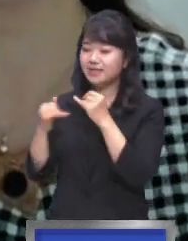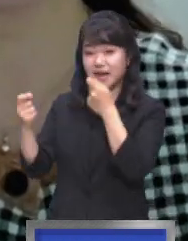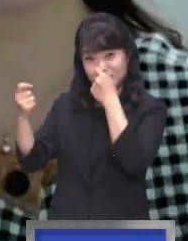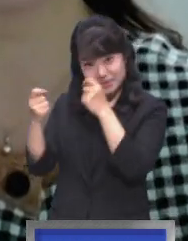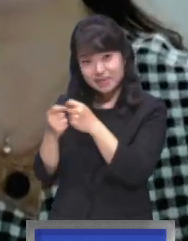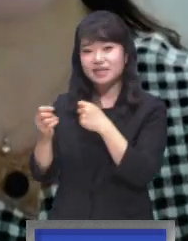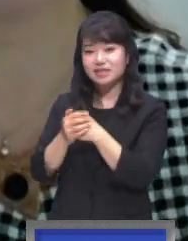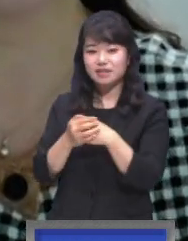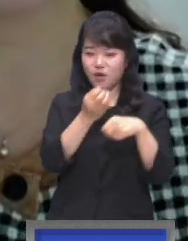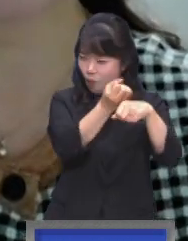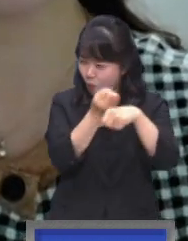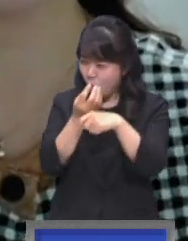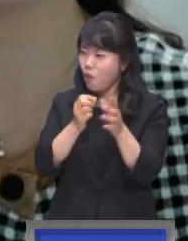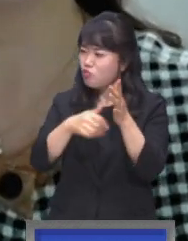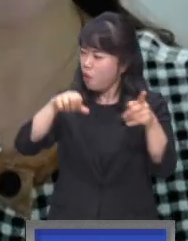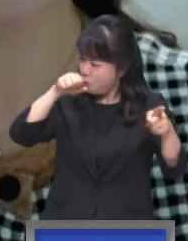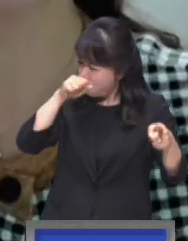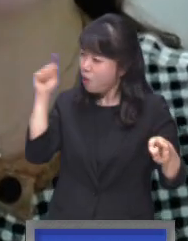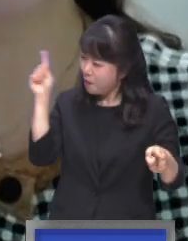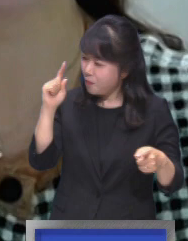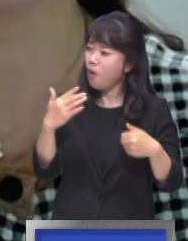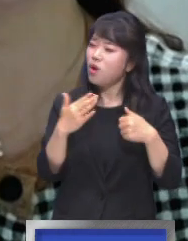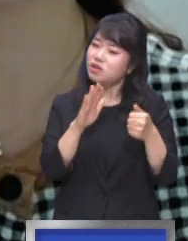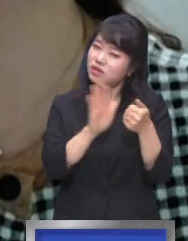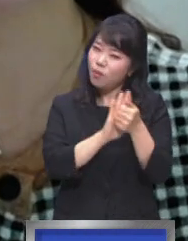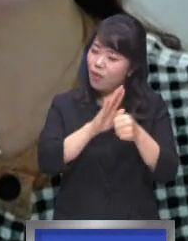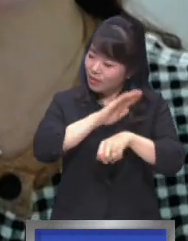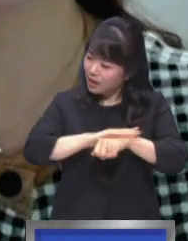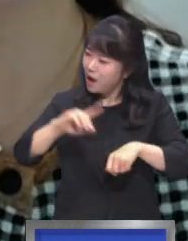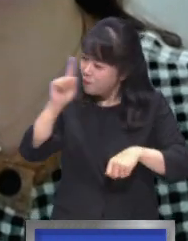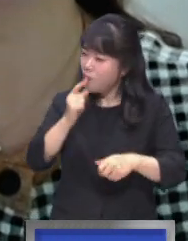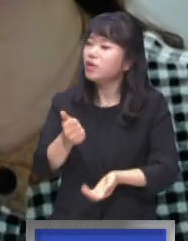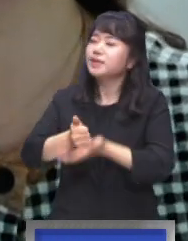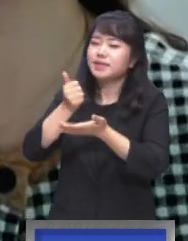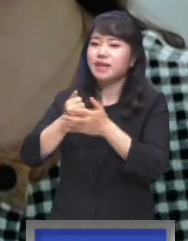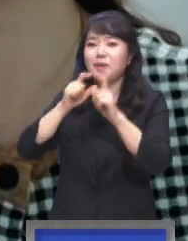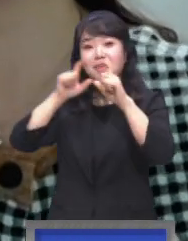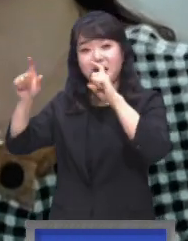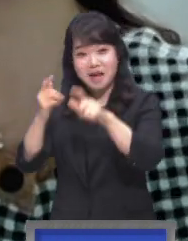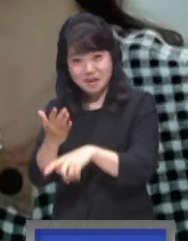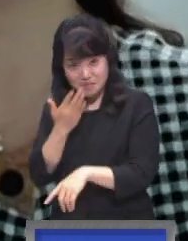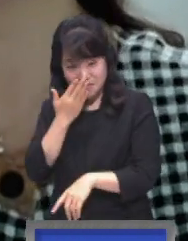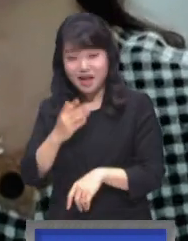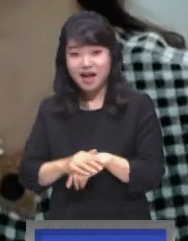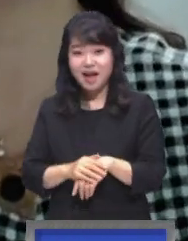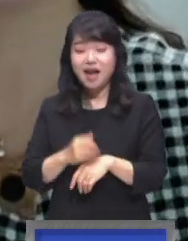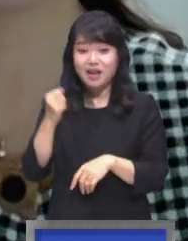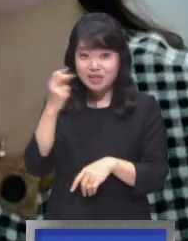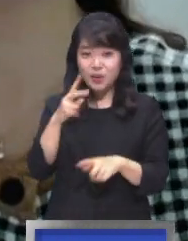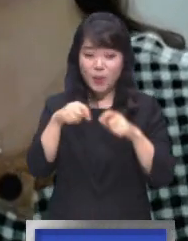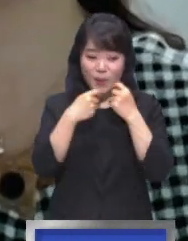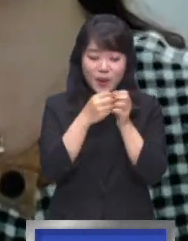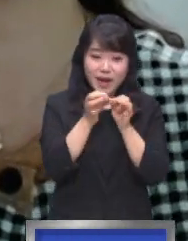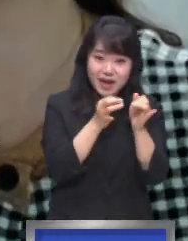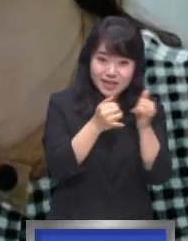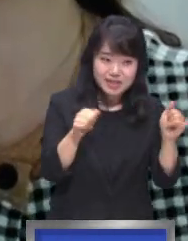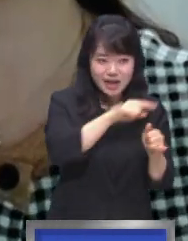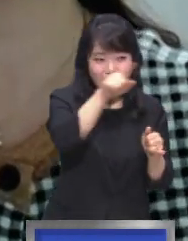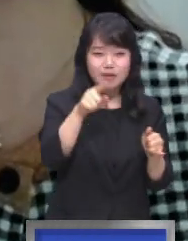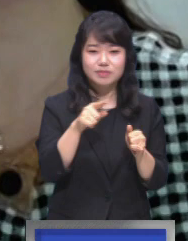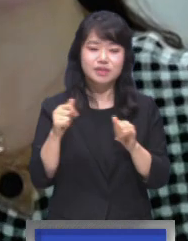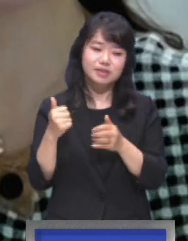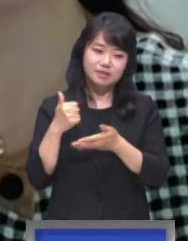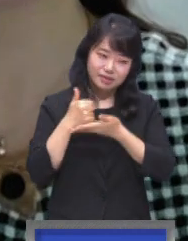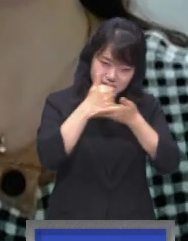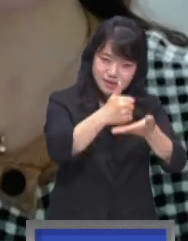통해서 소상공인들의 제품이나 서비스를 소개하는 거죠. 그리고 소상공인을 선호하는 소비 문화를